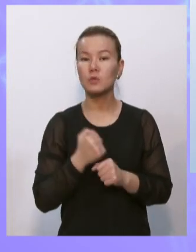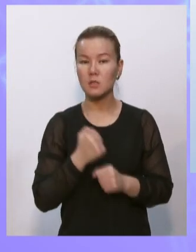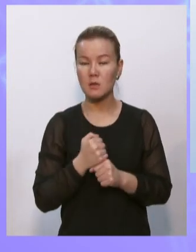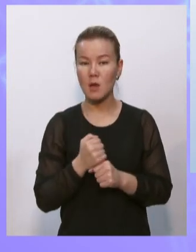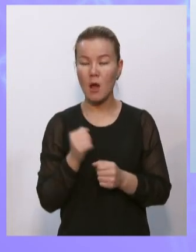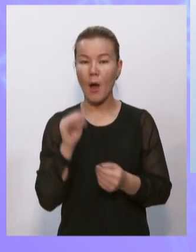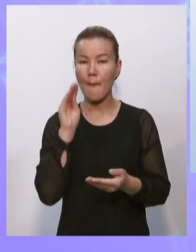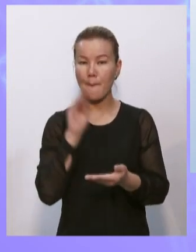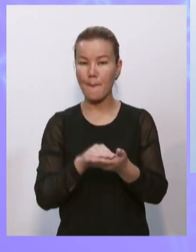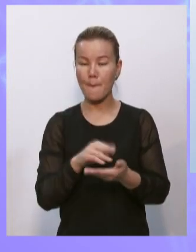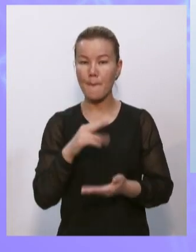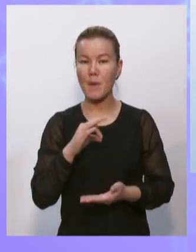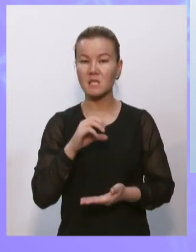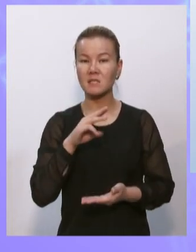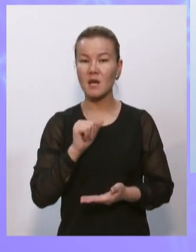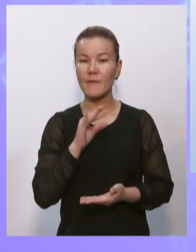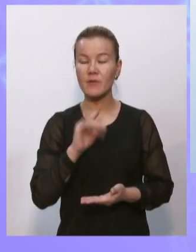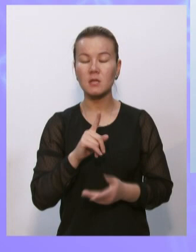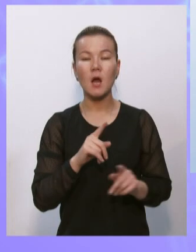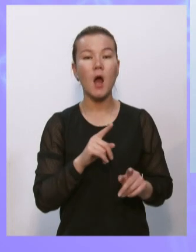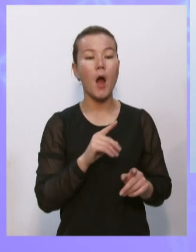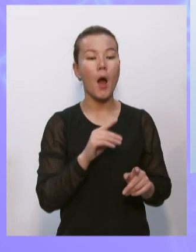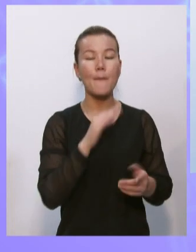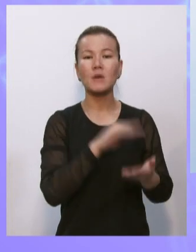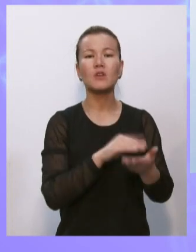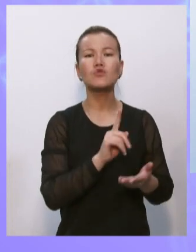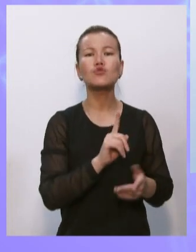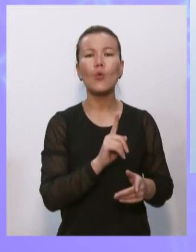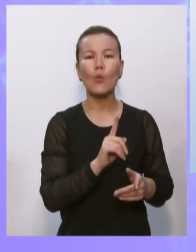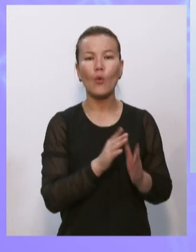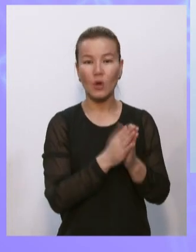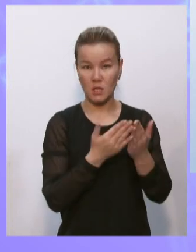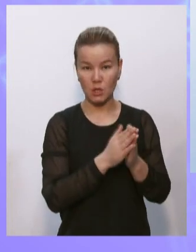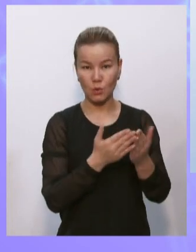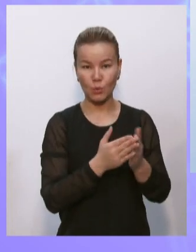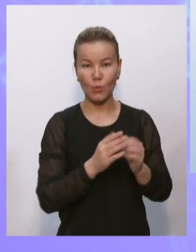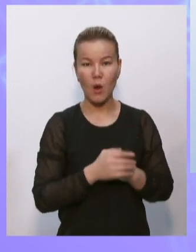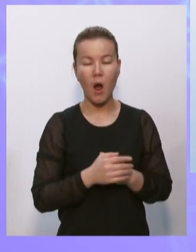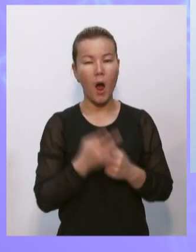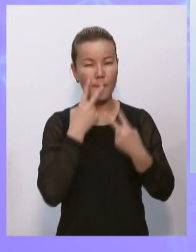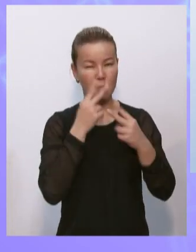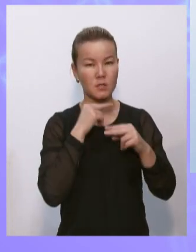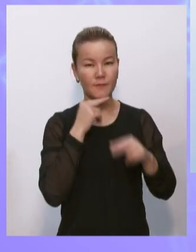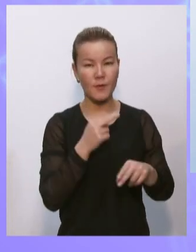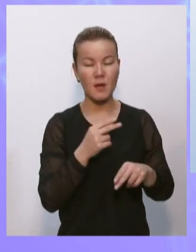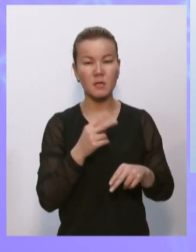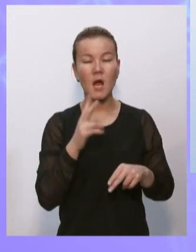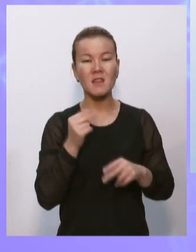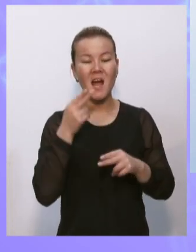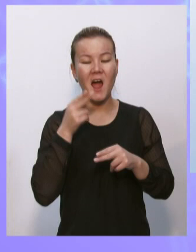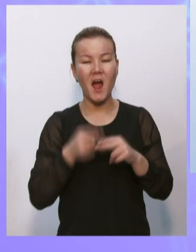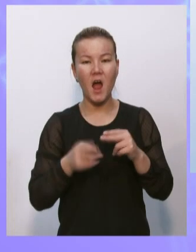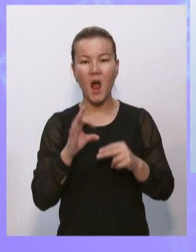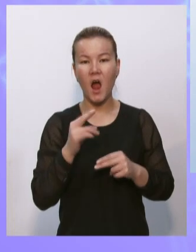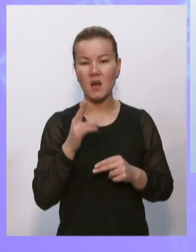сделал? Поставил. Поставил что? Книгу. Обратите внимание на